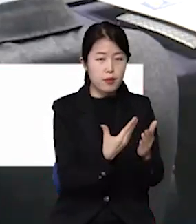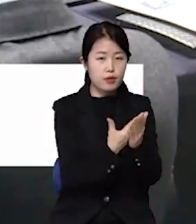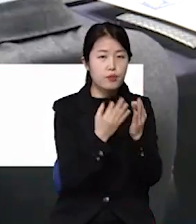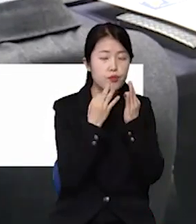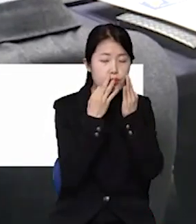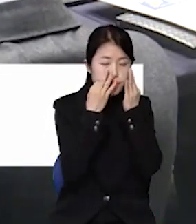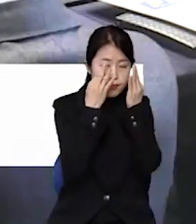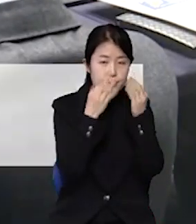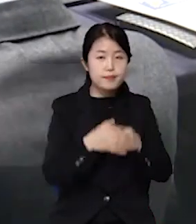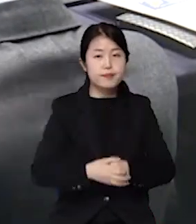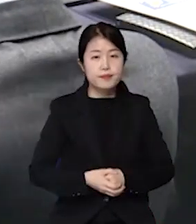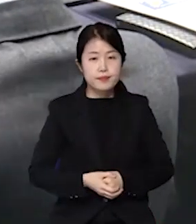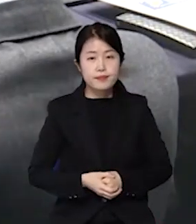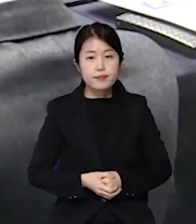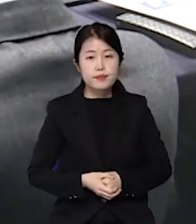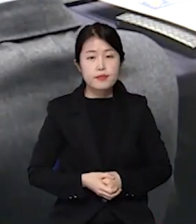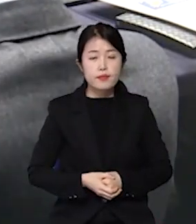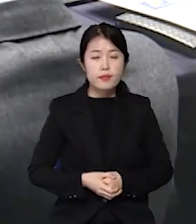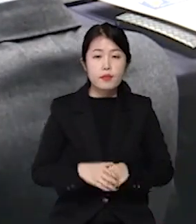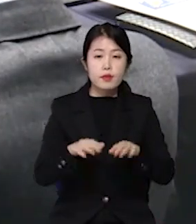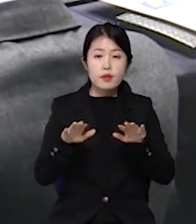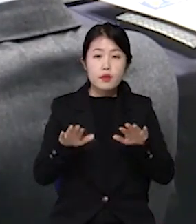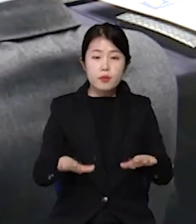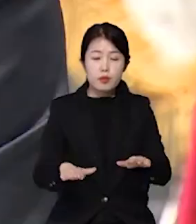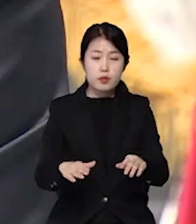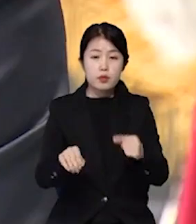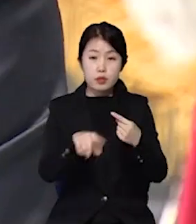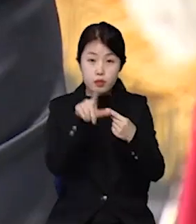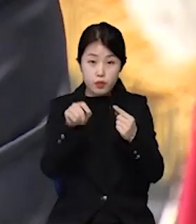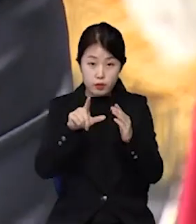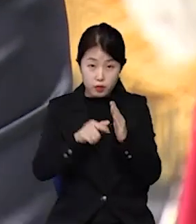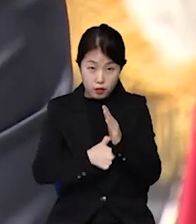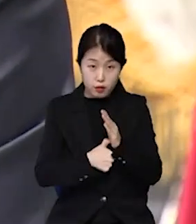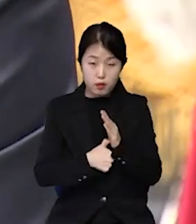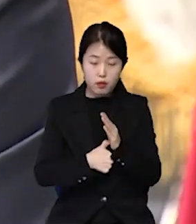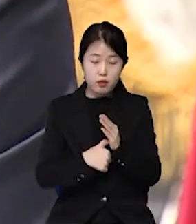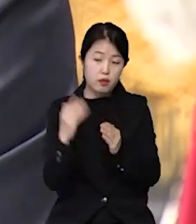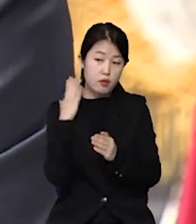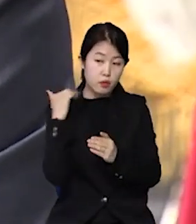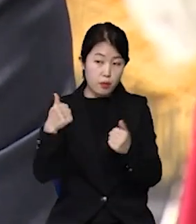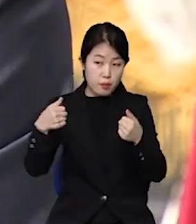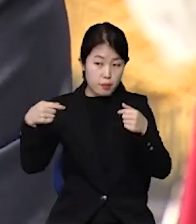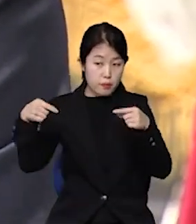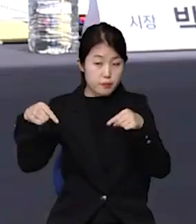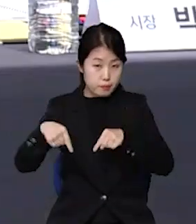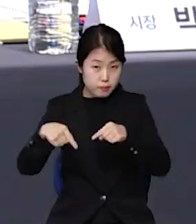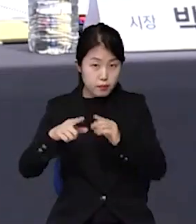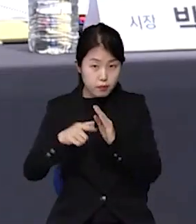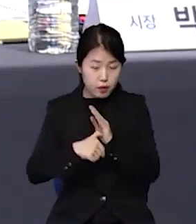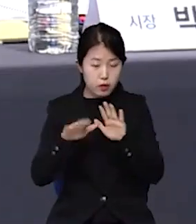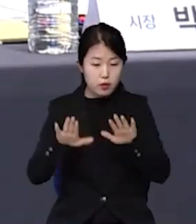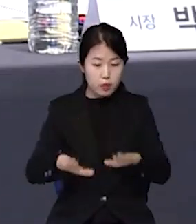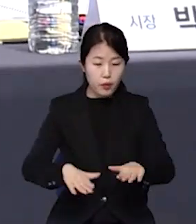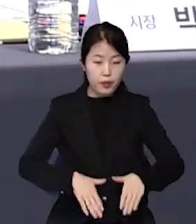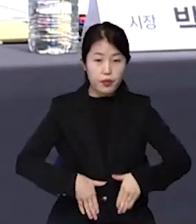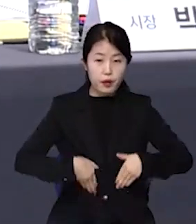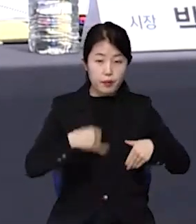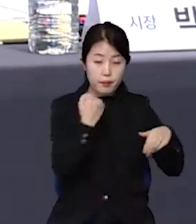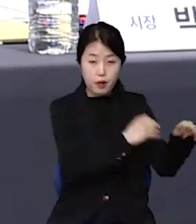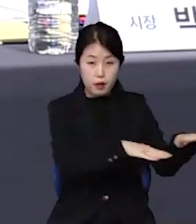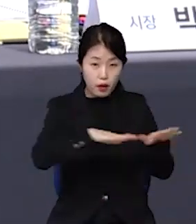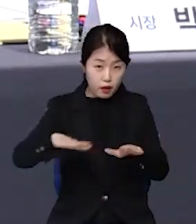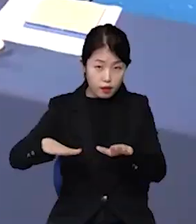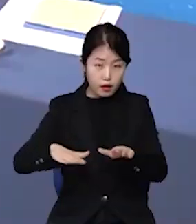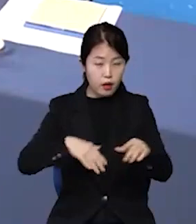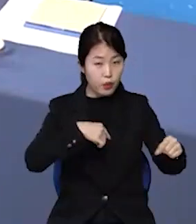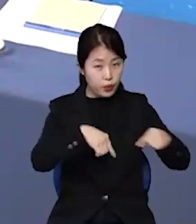하는 생각입니다. 해수부는 이미 지난 1월 대통령 업무 보고를 통해 남해안 해양 레저 관광벨트 조성 정책